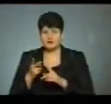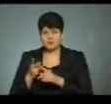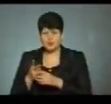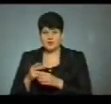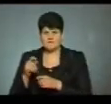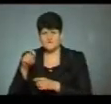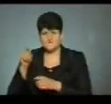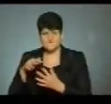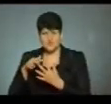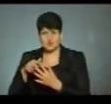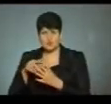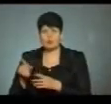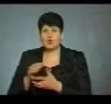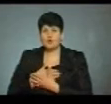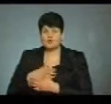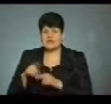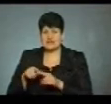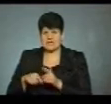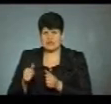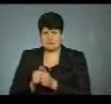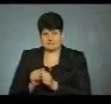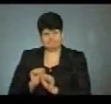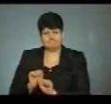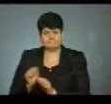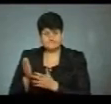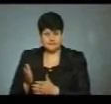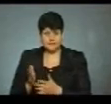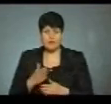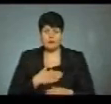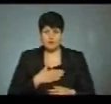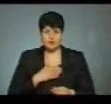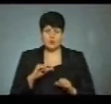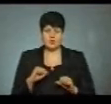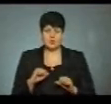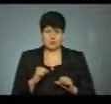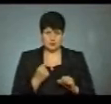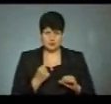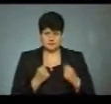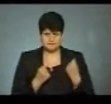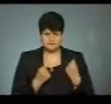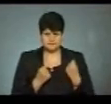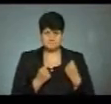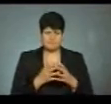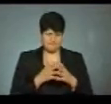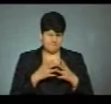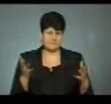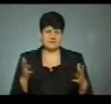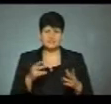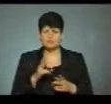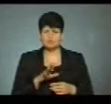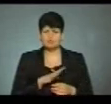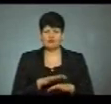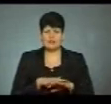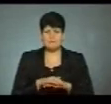що люблять своїх рідних і близьких. Мої побратими, які я, які більшість, хто були на